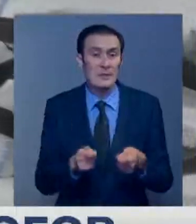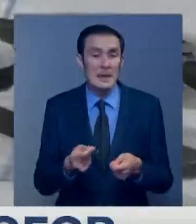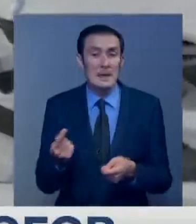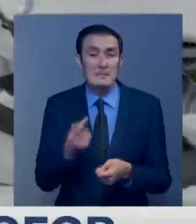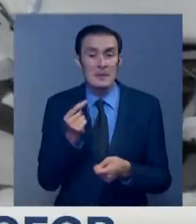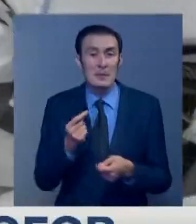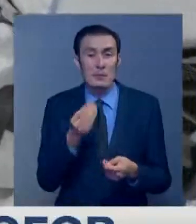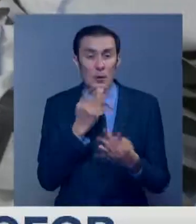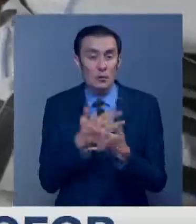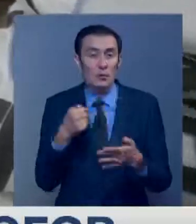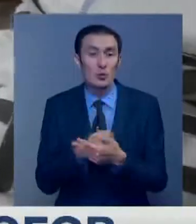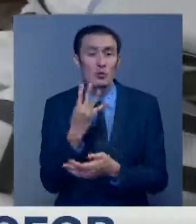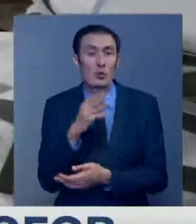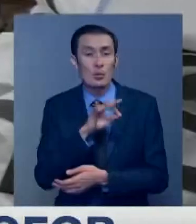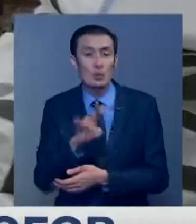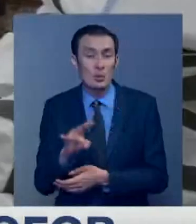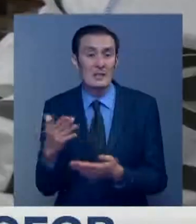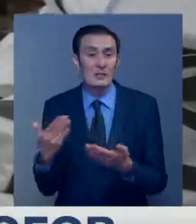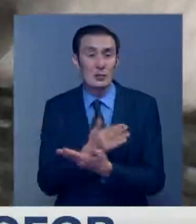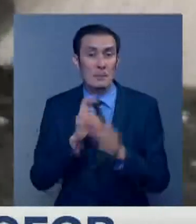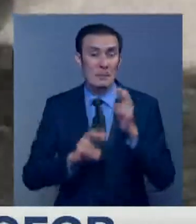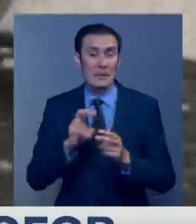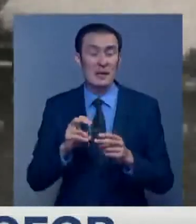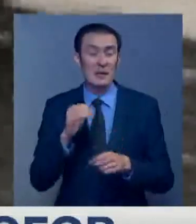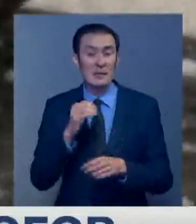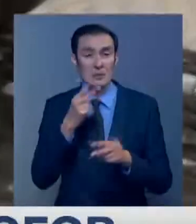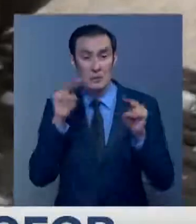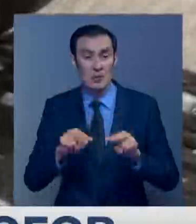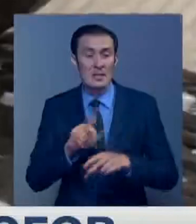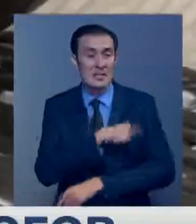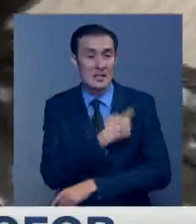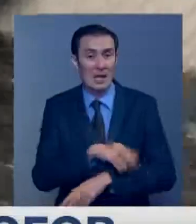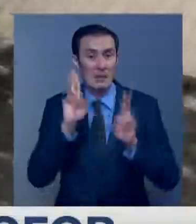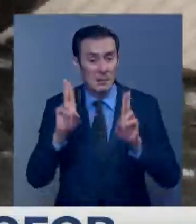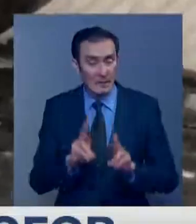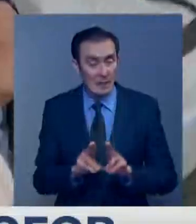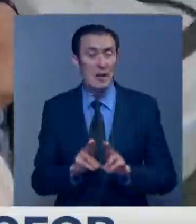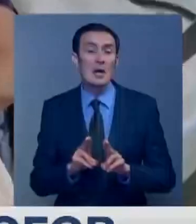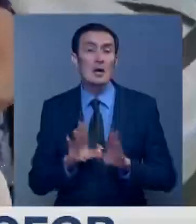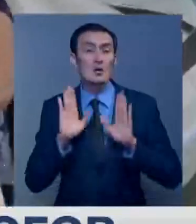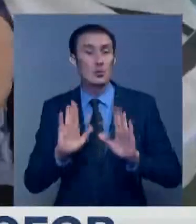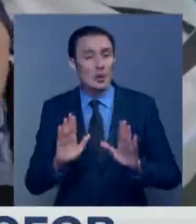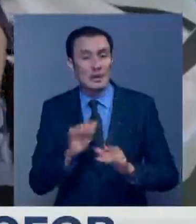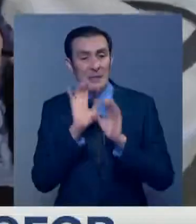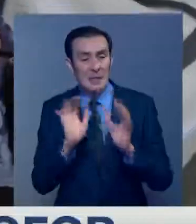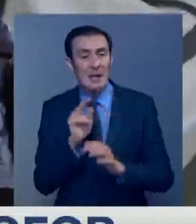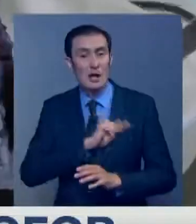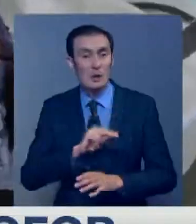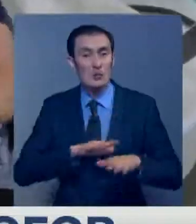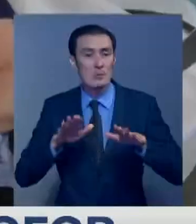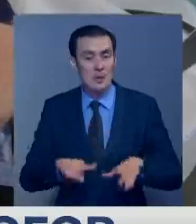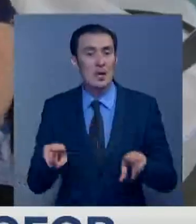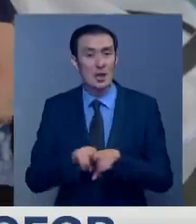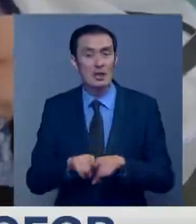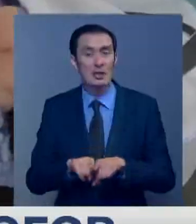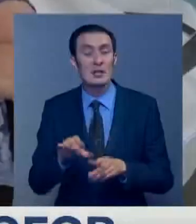мелкодисперсные продукты весом до 4 тонн. Инновационное предприятие работает с соблюдением всех санитарных норм. Здесь только сохранили рабочие места, но и